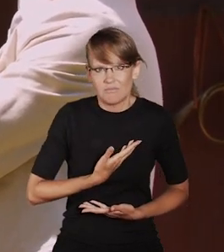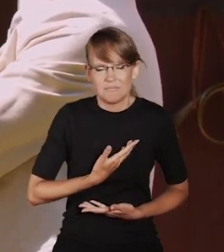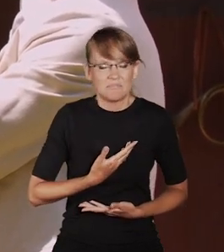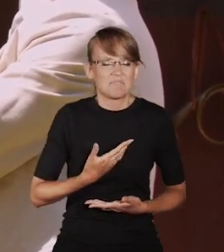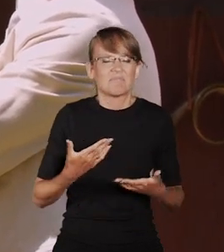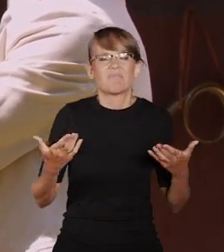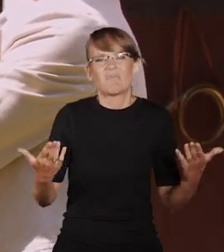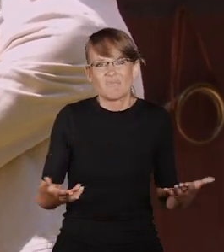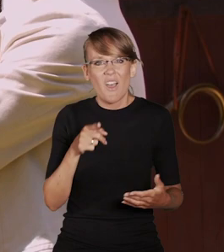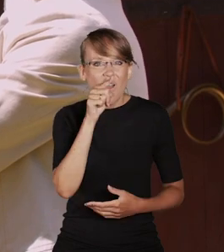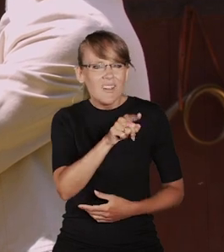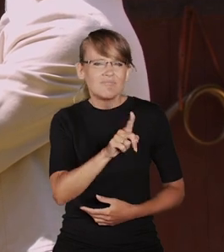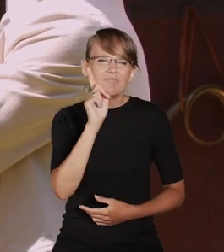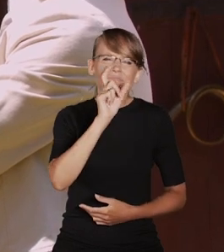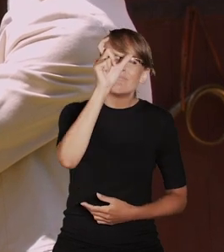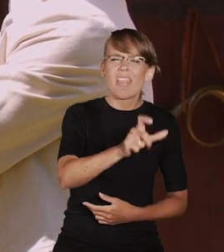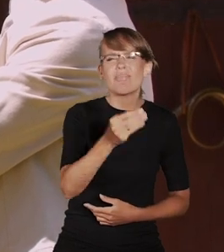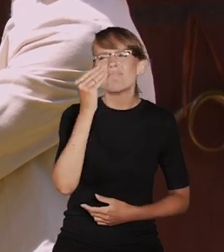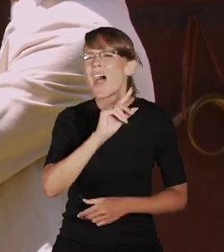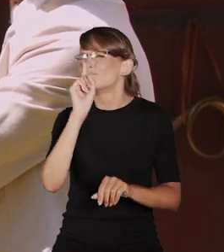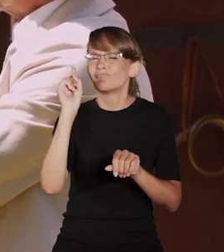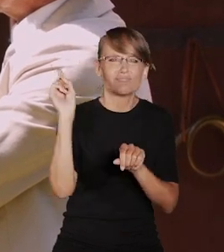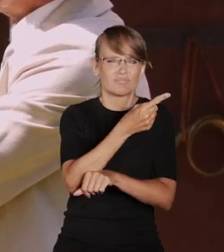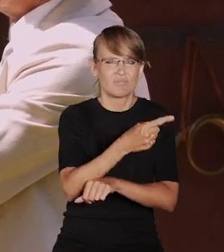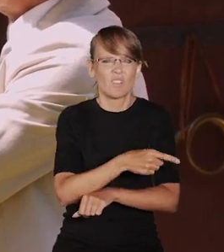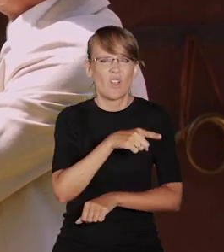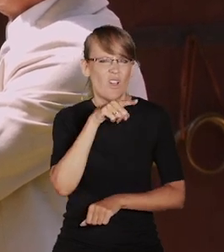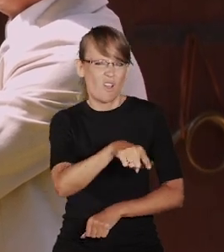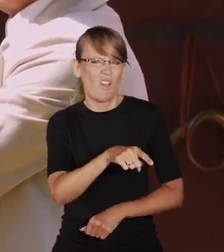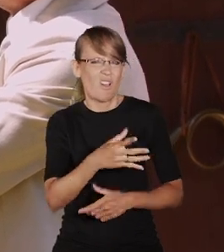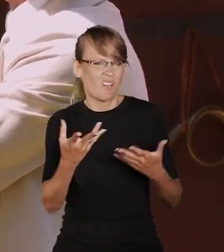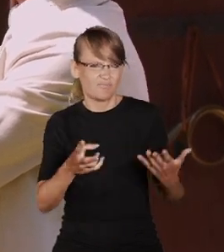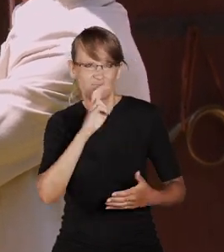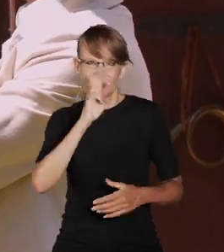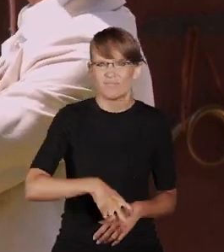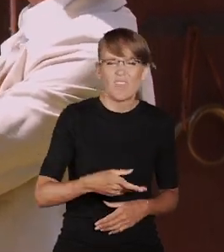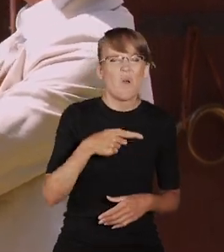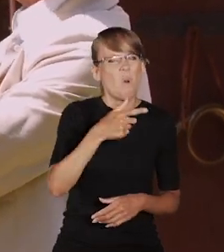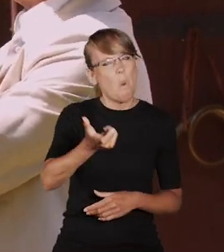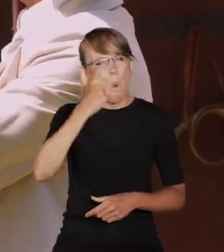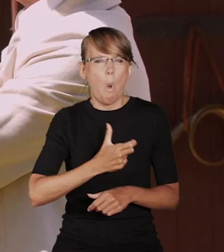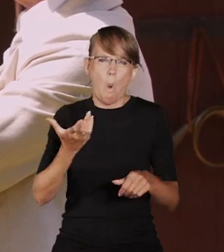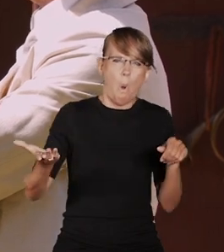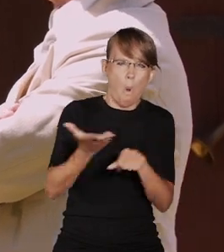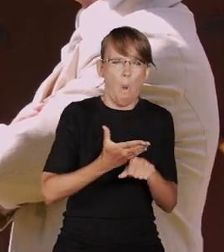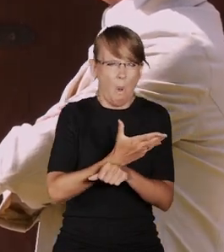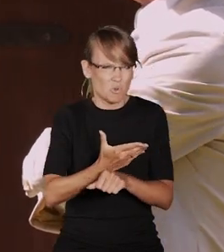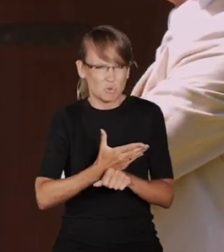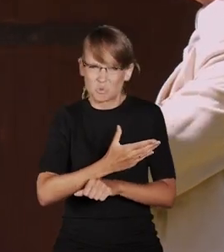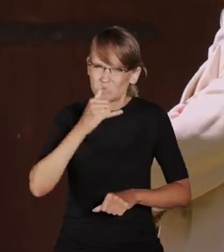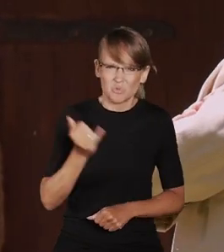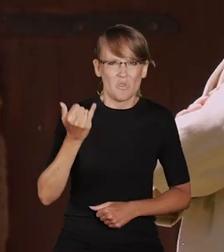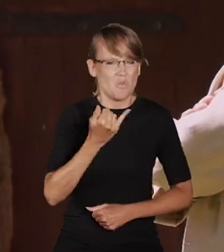Oddychałam nim. Uwielbiałam bałwochwalczo. I cóż z tego miałam?